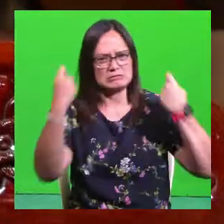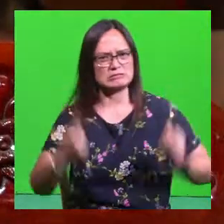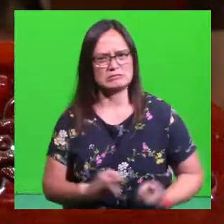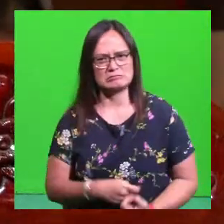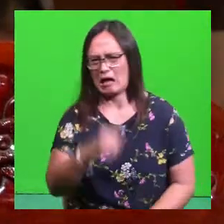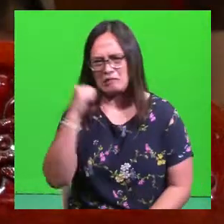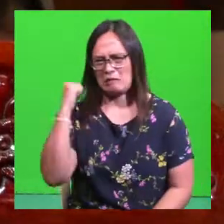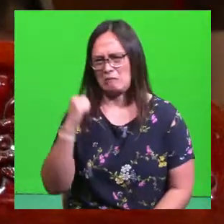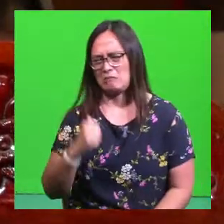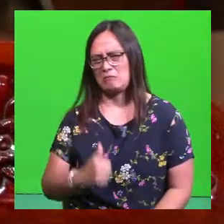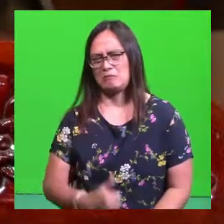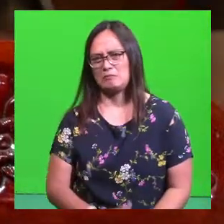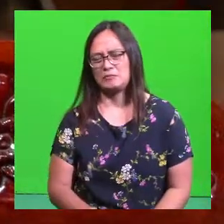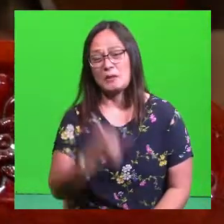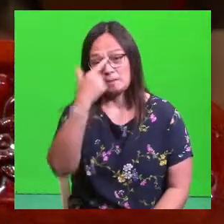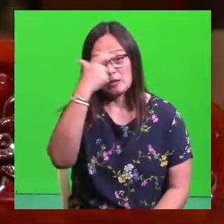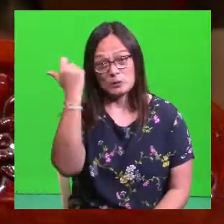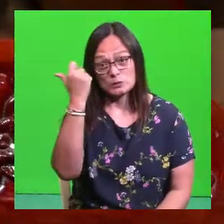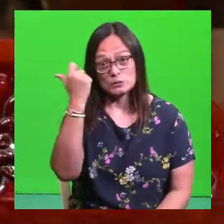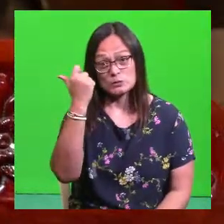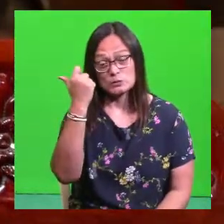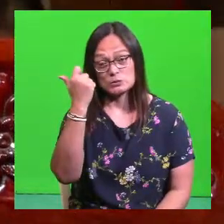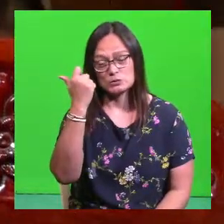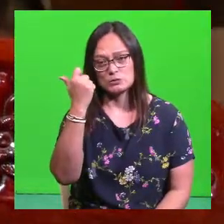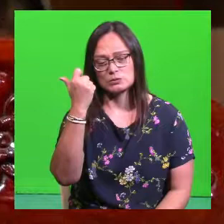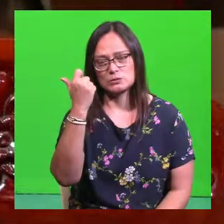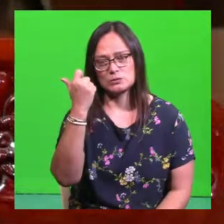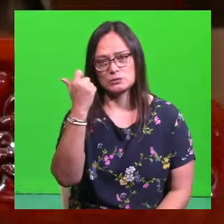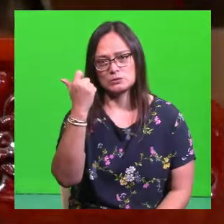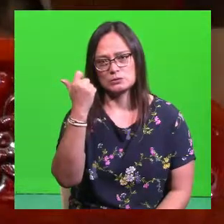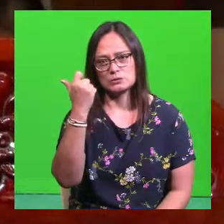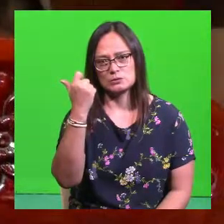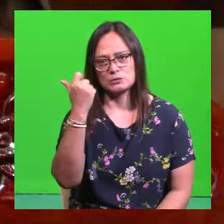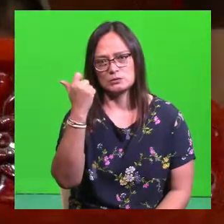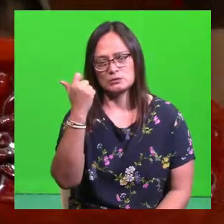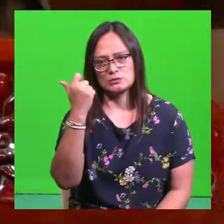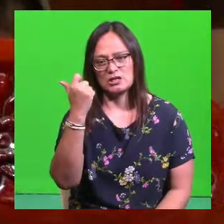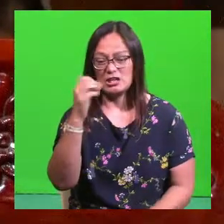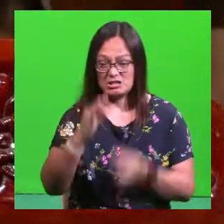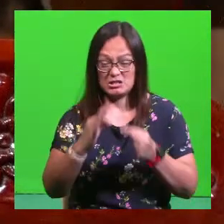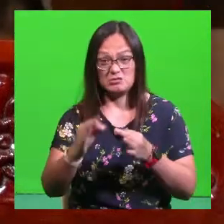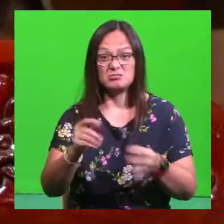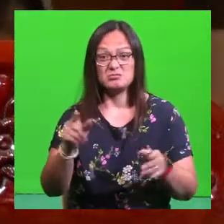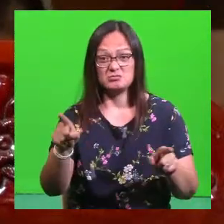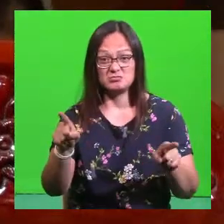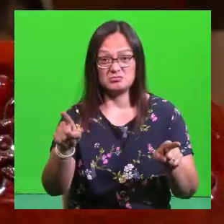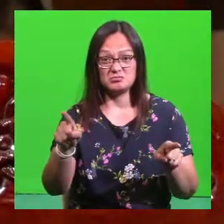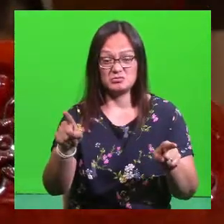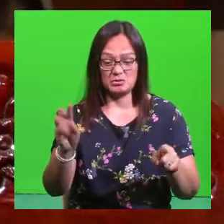Sapagkat kung gayon, ay winawalang bahala natin ang dugong bumuha sa krus ng Kalbaryo.